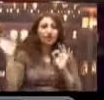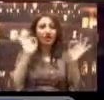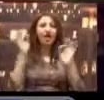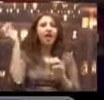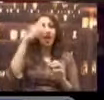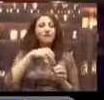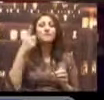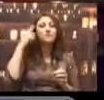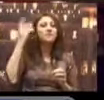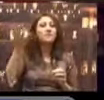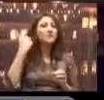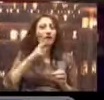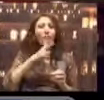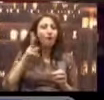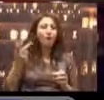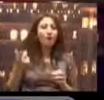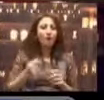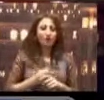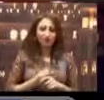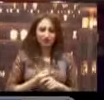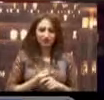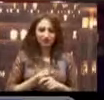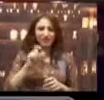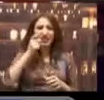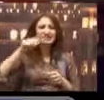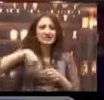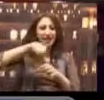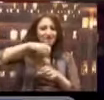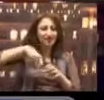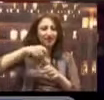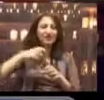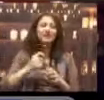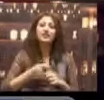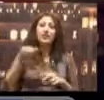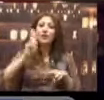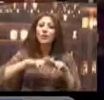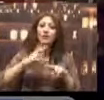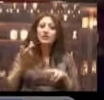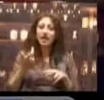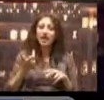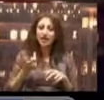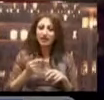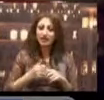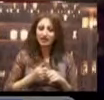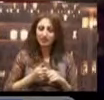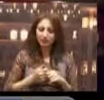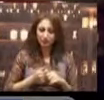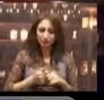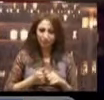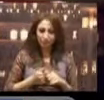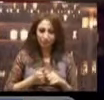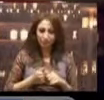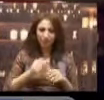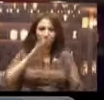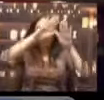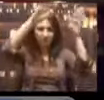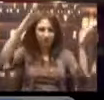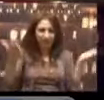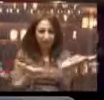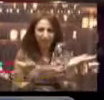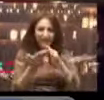عشان افتكر يعني. بس عملت نسكافيه، عملت اعلان كان في كباين اللي هي اسمها